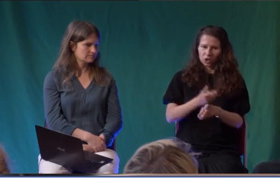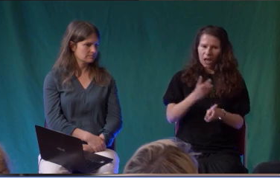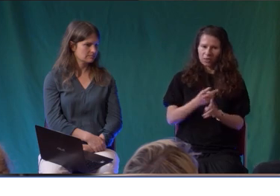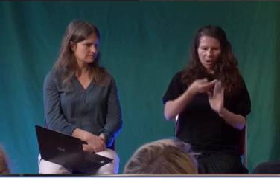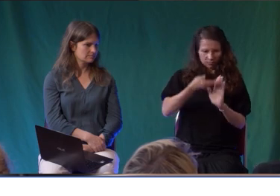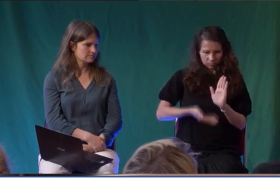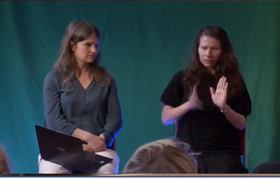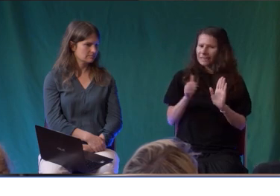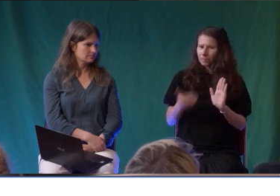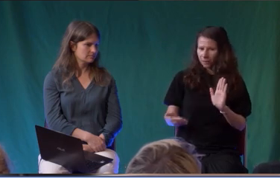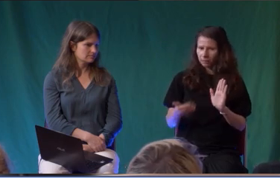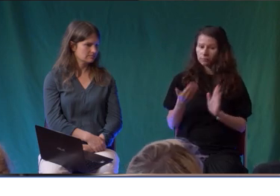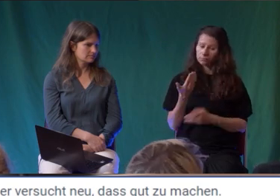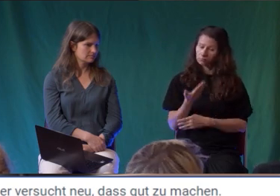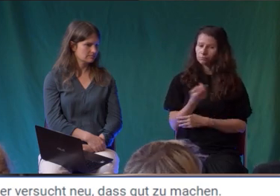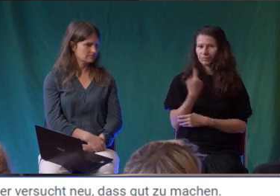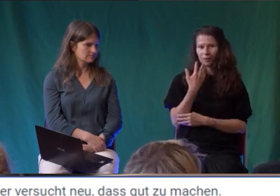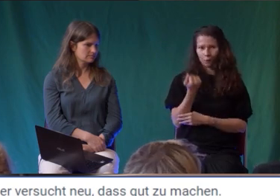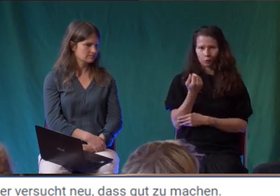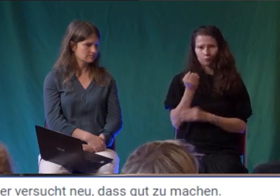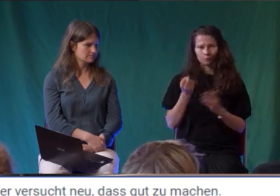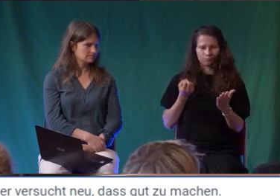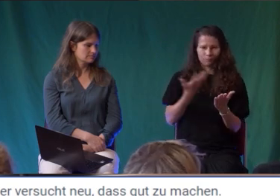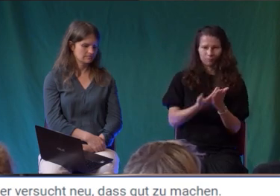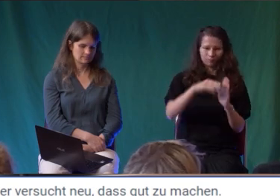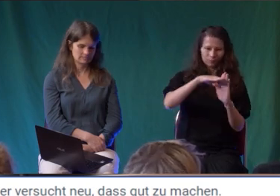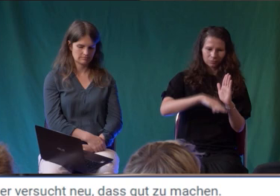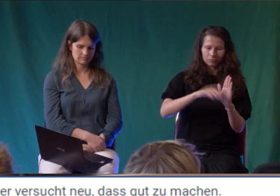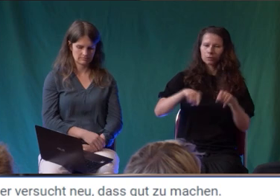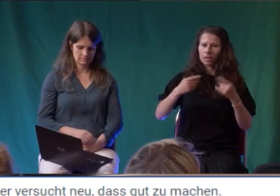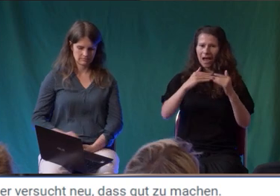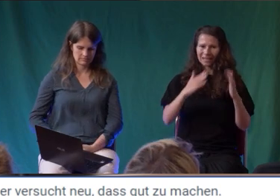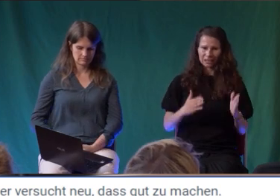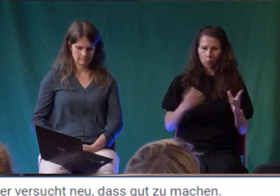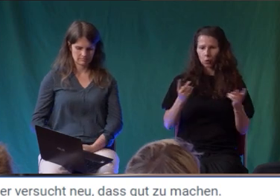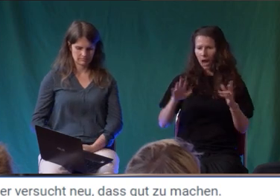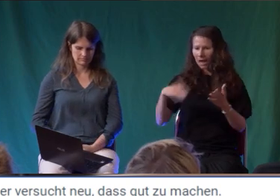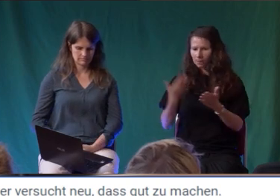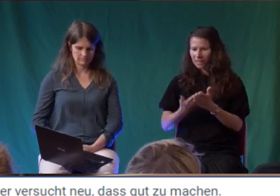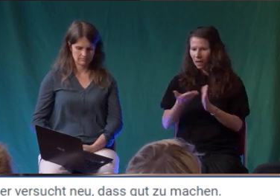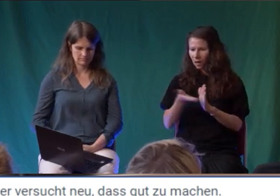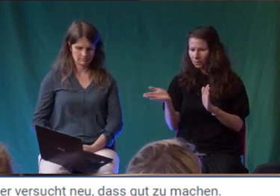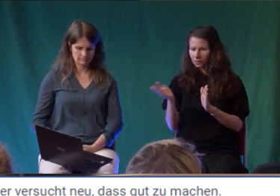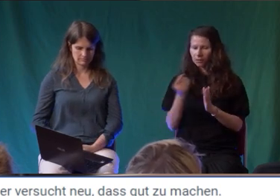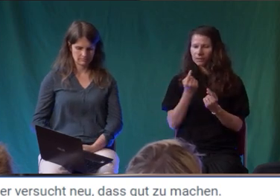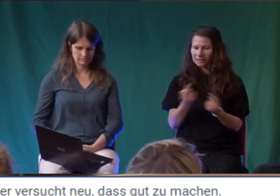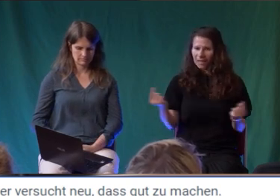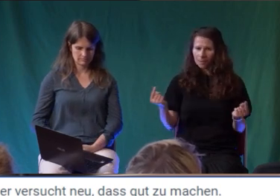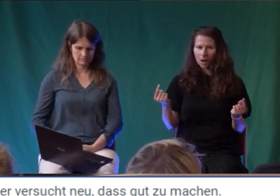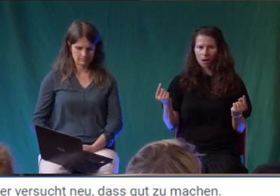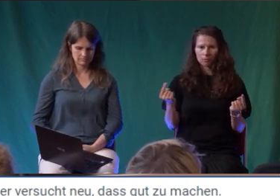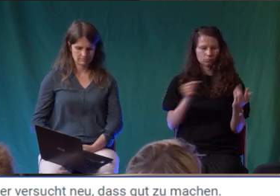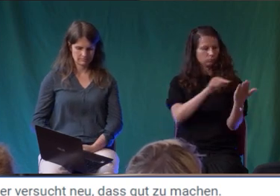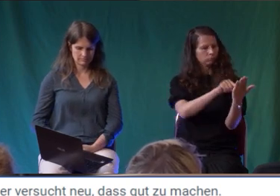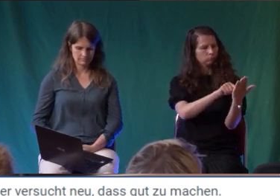Hilfestellung geben dass die dass die Einrichtung und Anbieter eigene Konzepte entwickeln können und